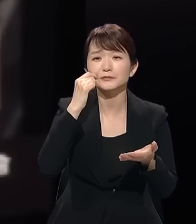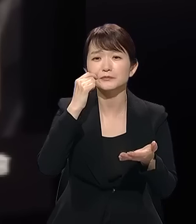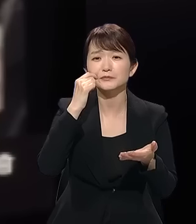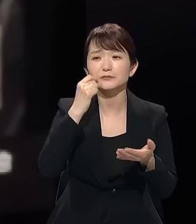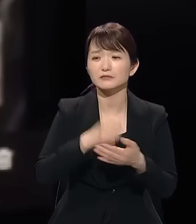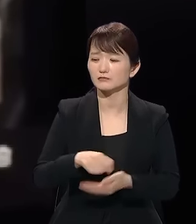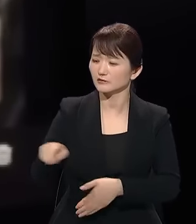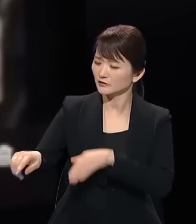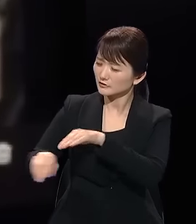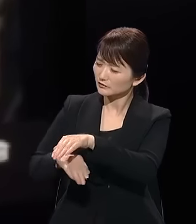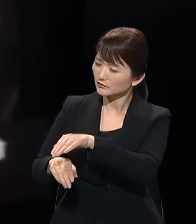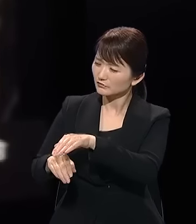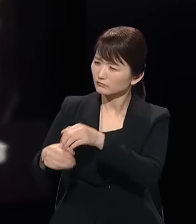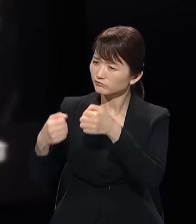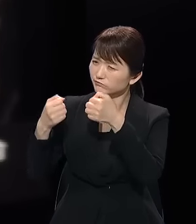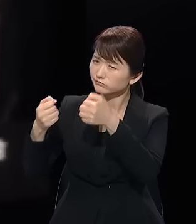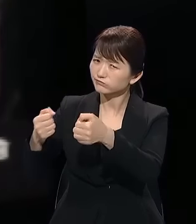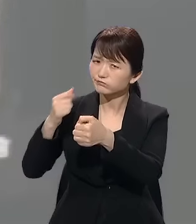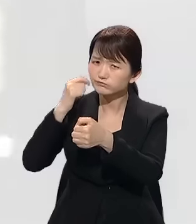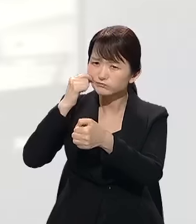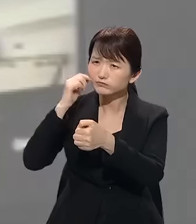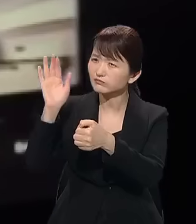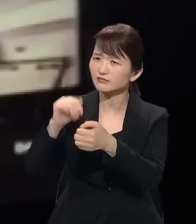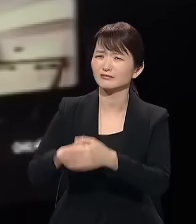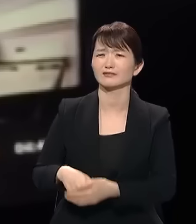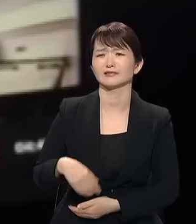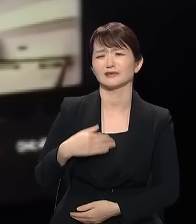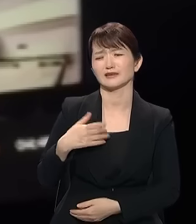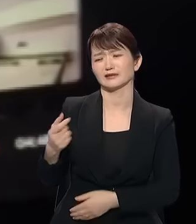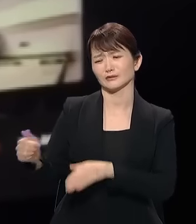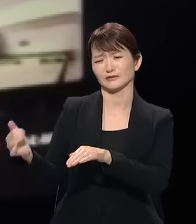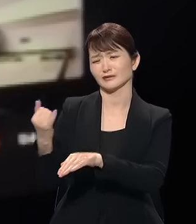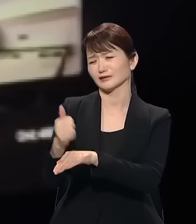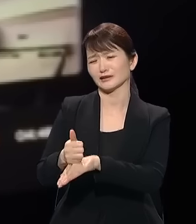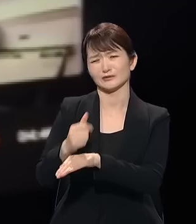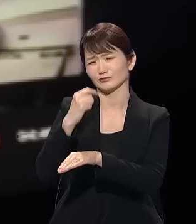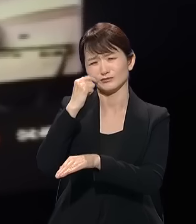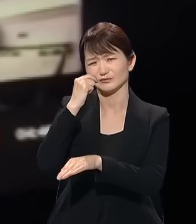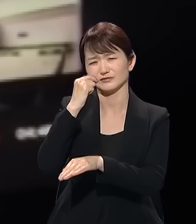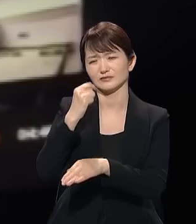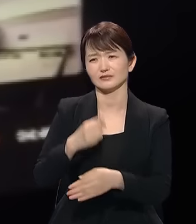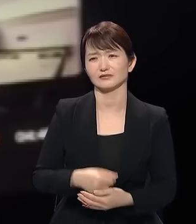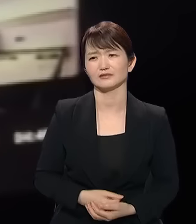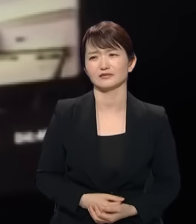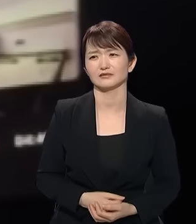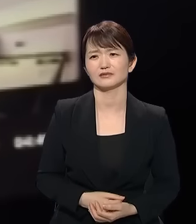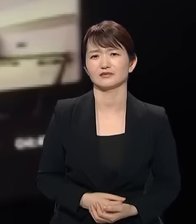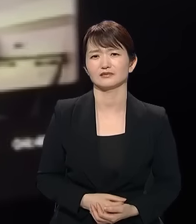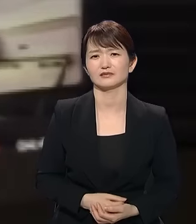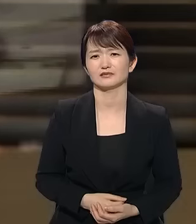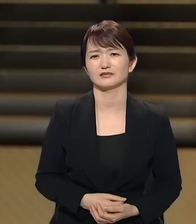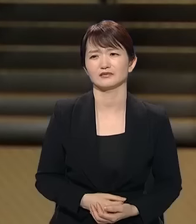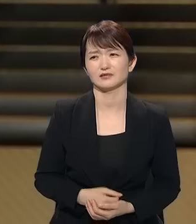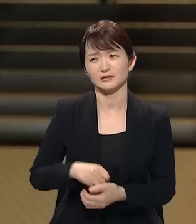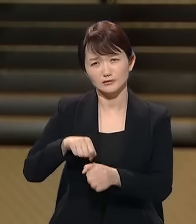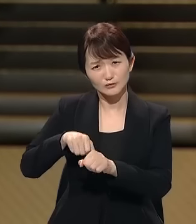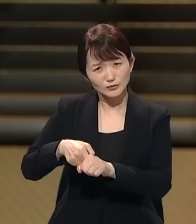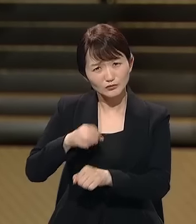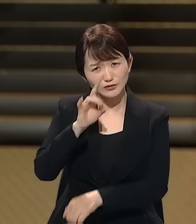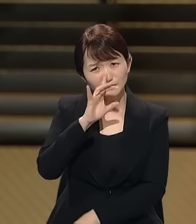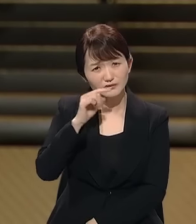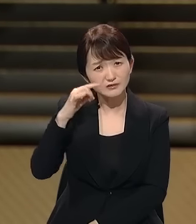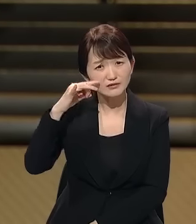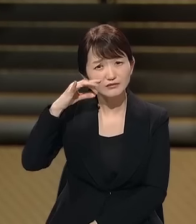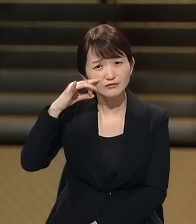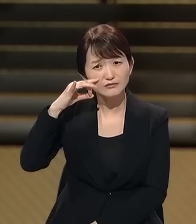저렇다고 또 저 차를 못 쓸 것 같진 않고. 아니 못하 나 같으면. 네, 참 그러다 보니까 지금 이게 진짜 처벌이 안 되냐 궁금하다고